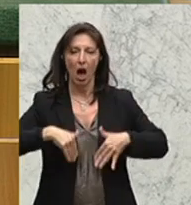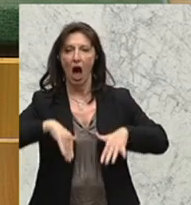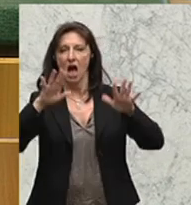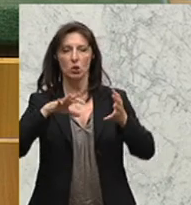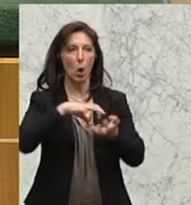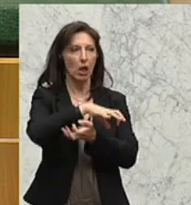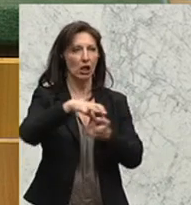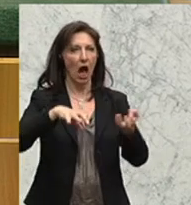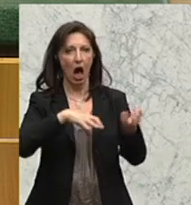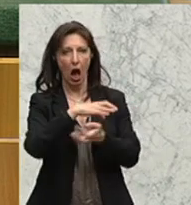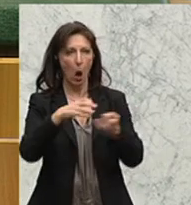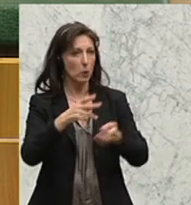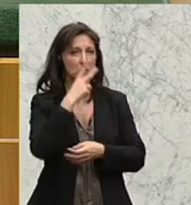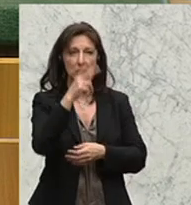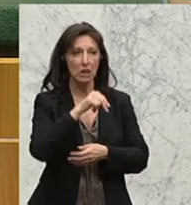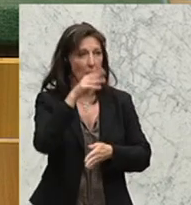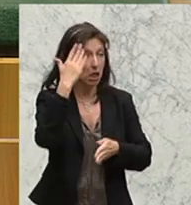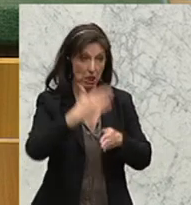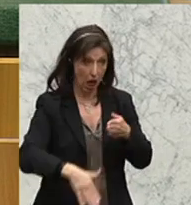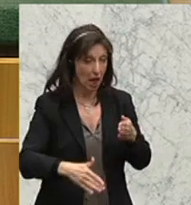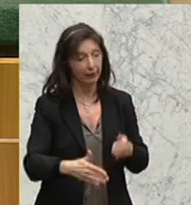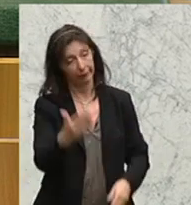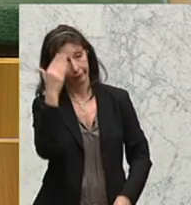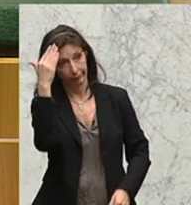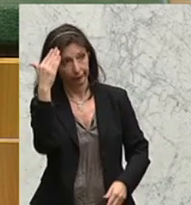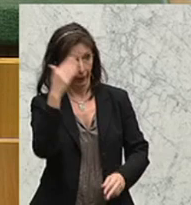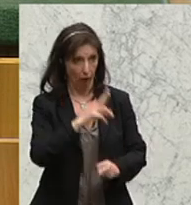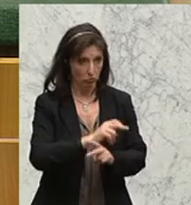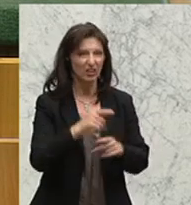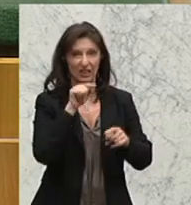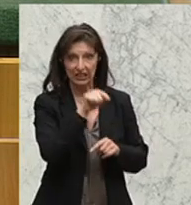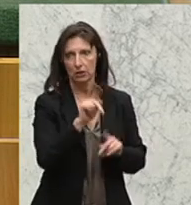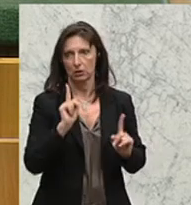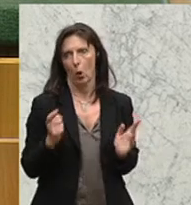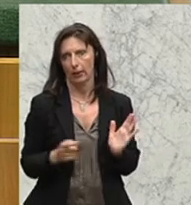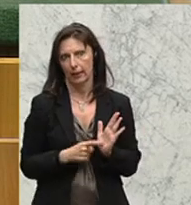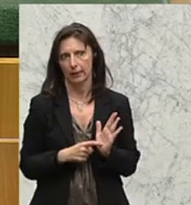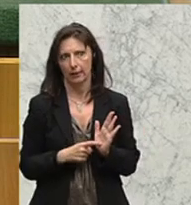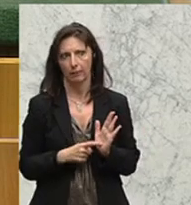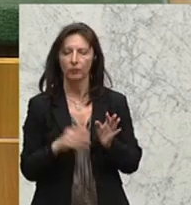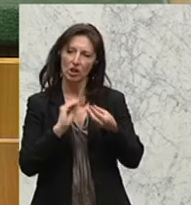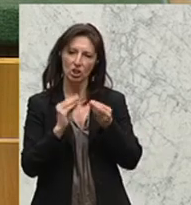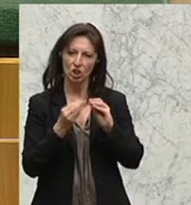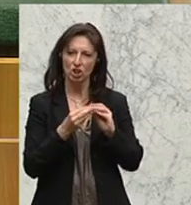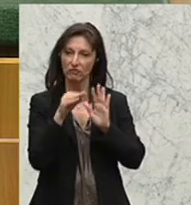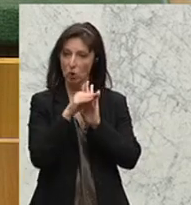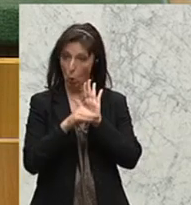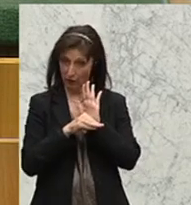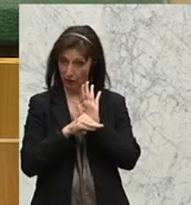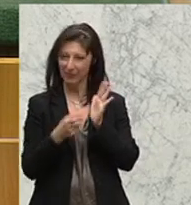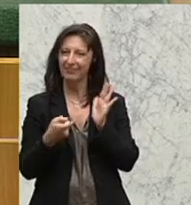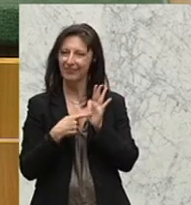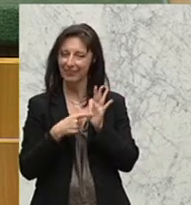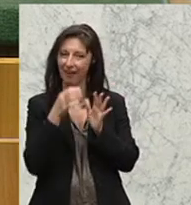und kein Ende in Sicht, Welcome to Austria, dringlich zu behandeln. Gemäß der Geschäftsordnung wird die